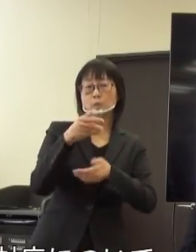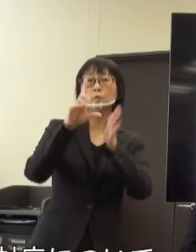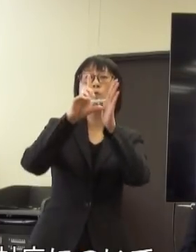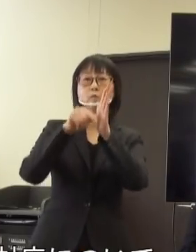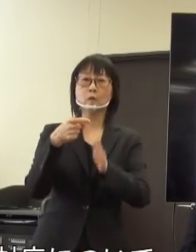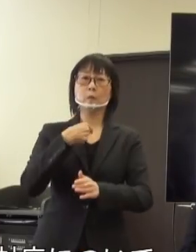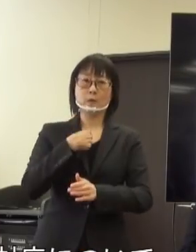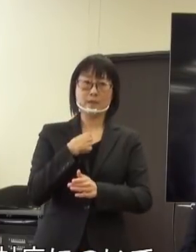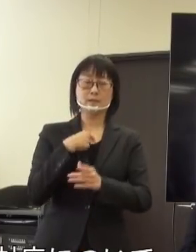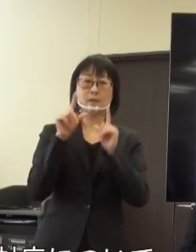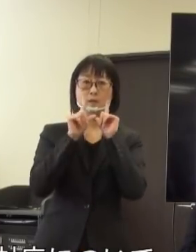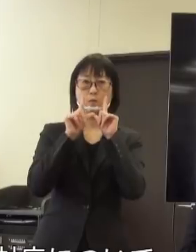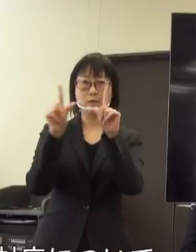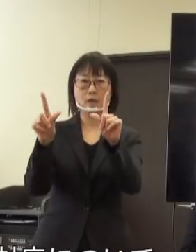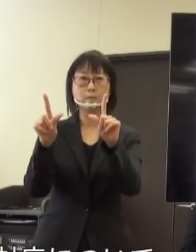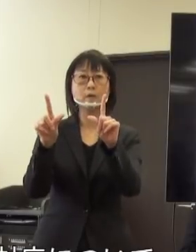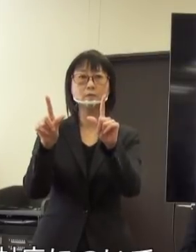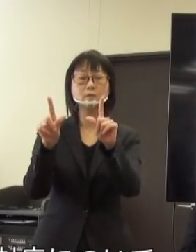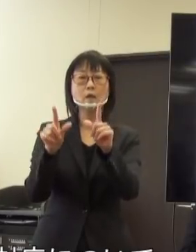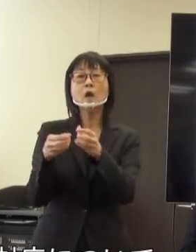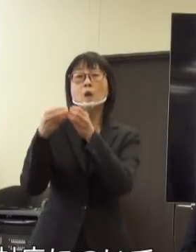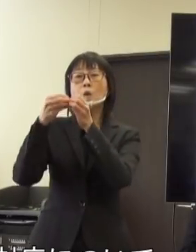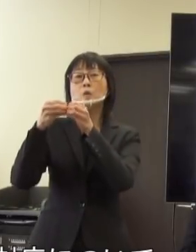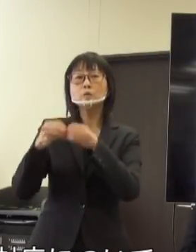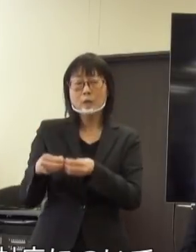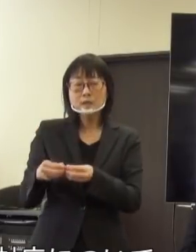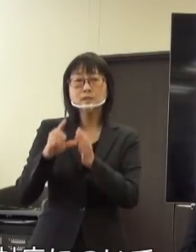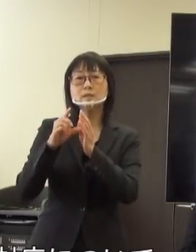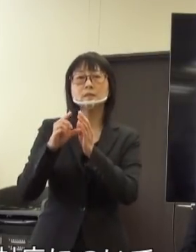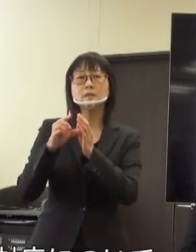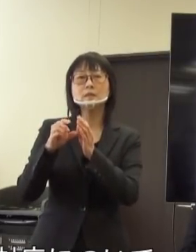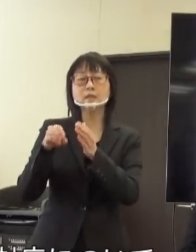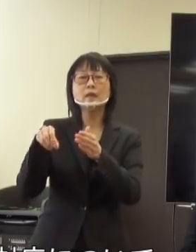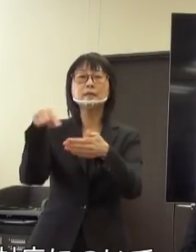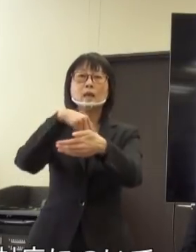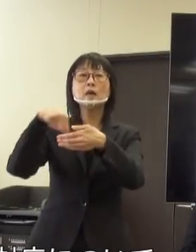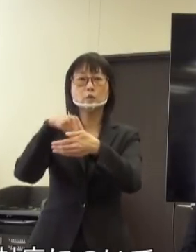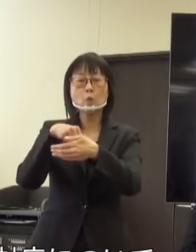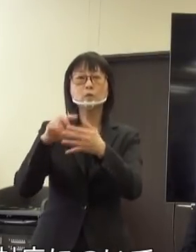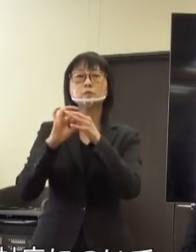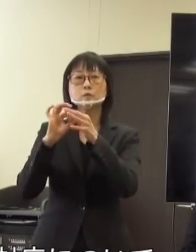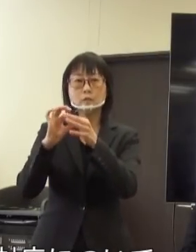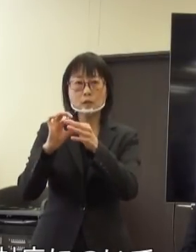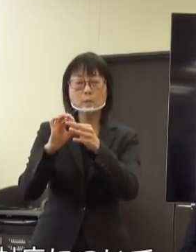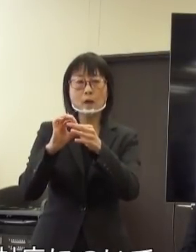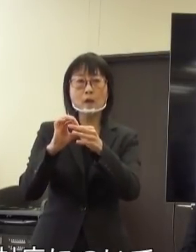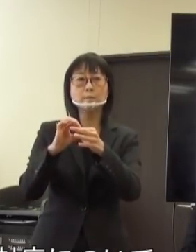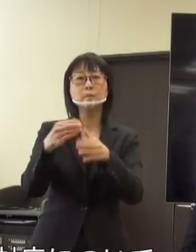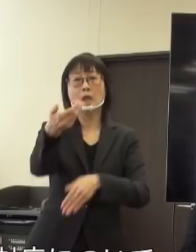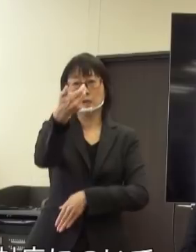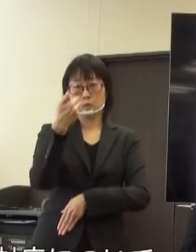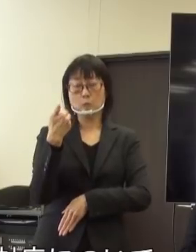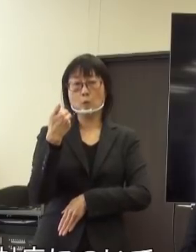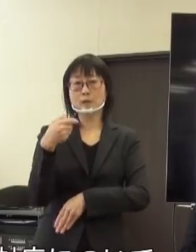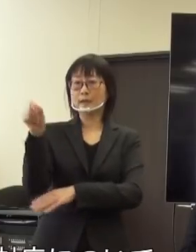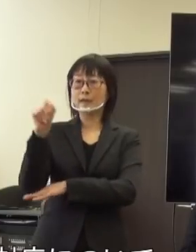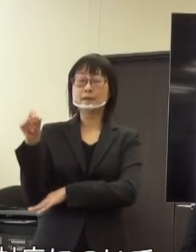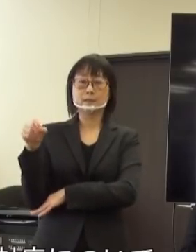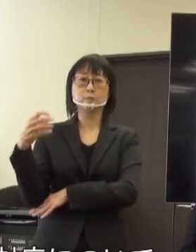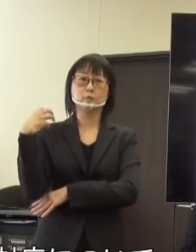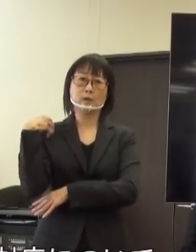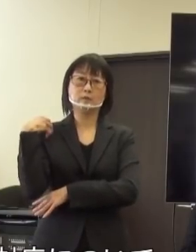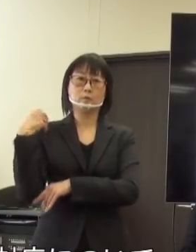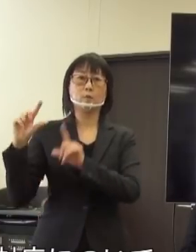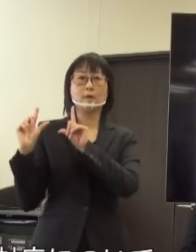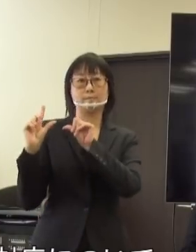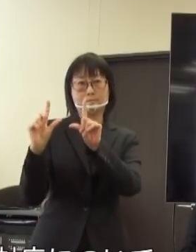ほど事務方にご質問いただければと思います。その後福島市と福島市医師